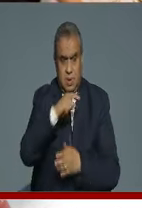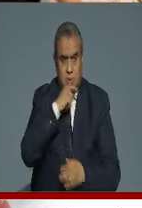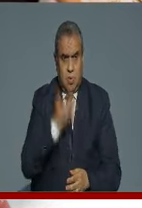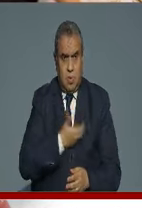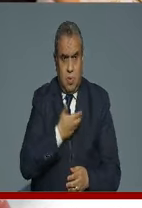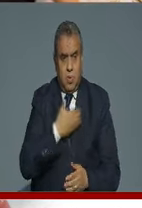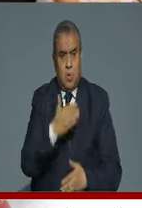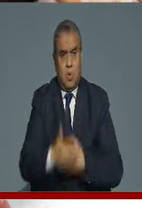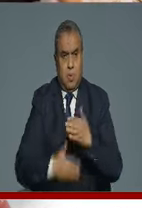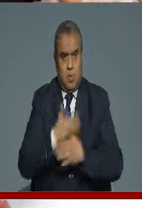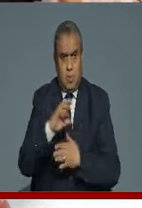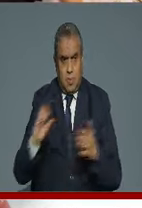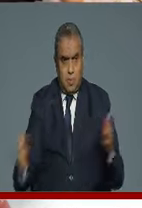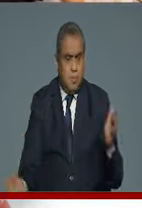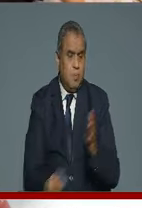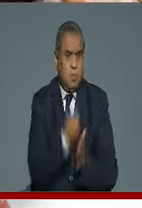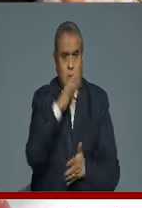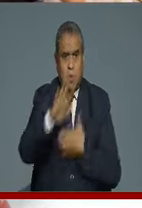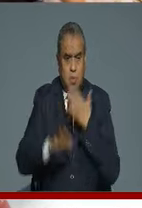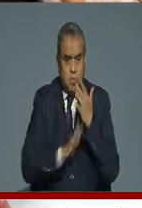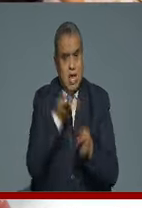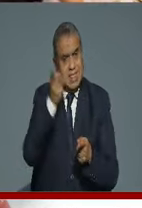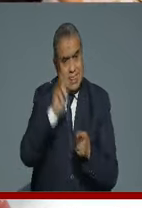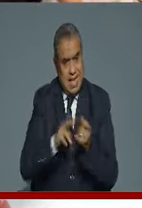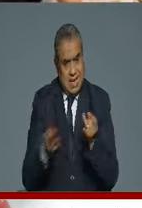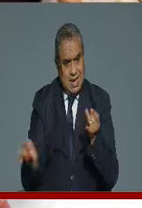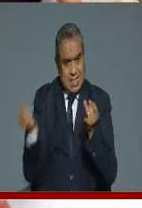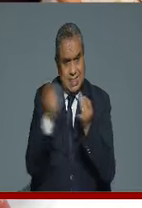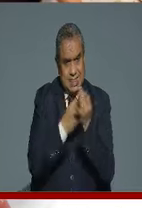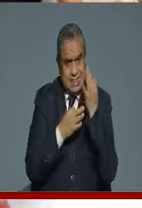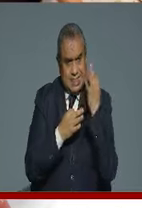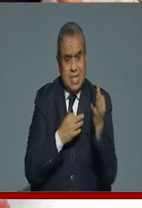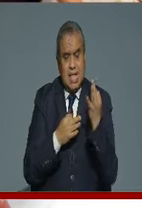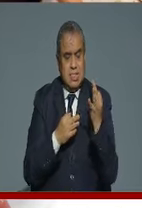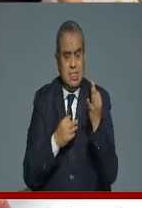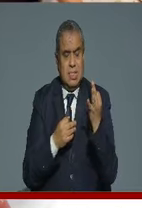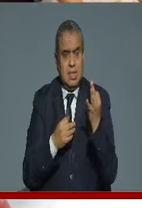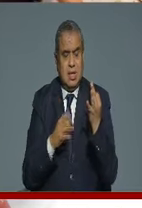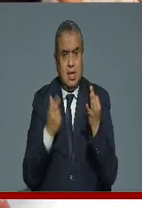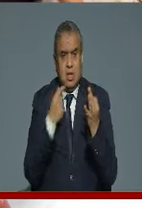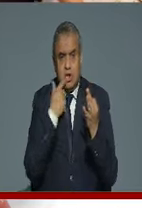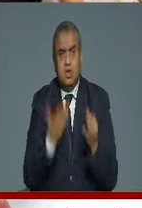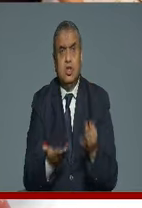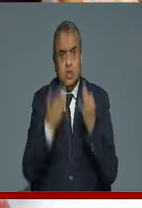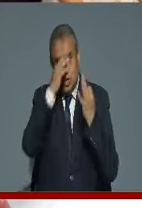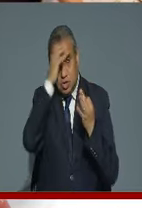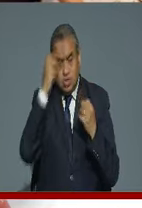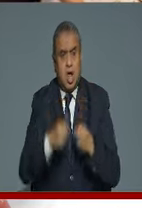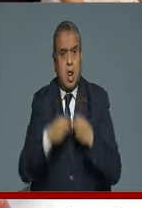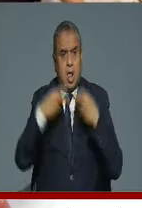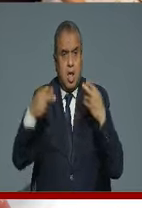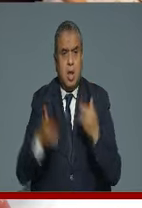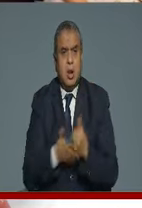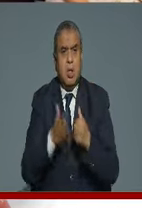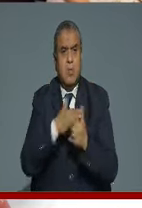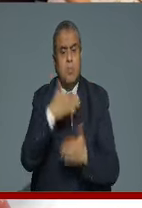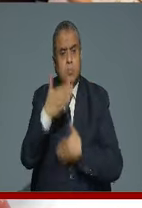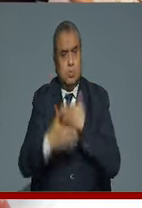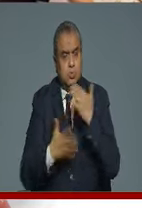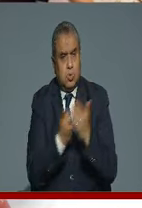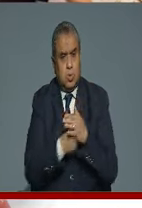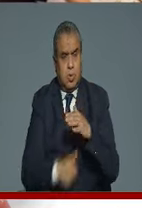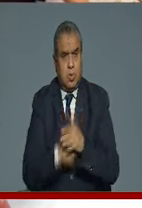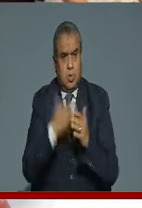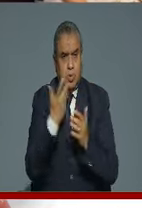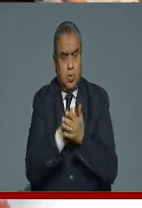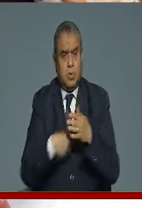طبعا الأزمة الكبيرة اللي احنا عايشينها دلوقتي واللي نتمنى ان هي تنتهي في أسرع وقت. وهنا برضو لازم